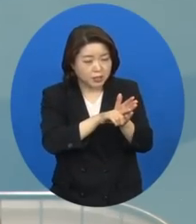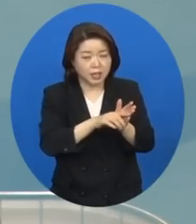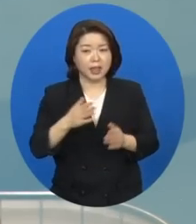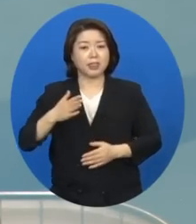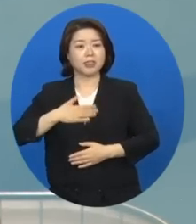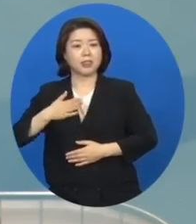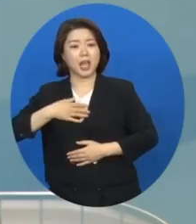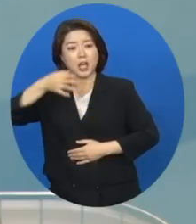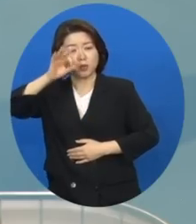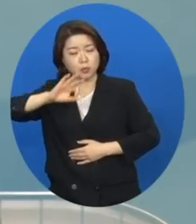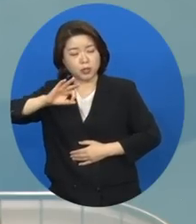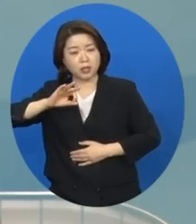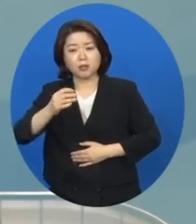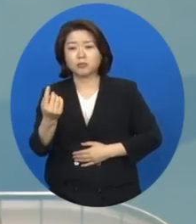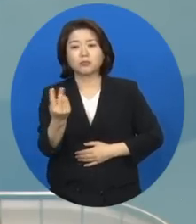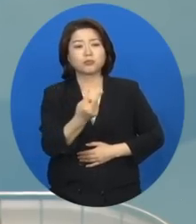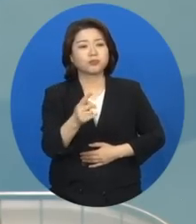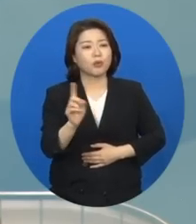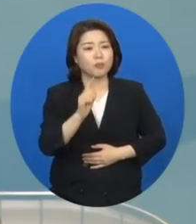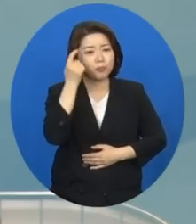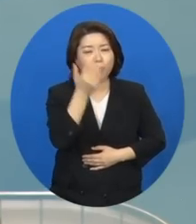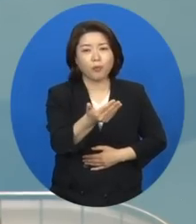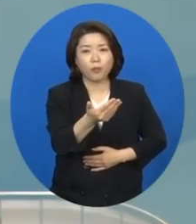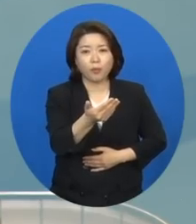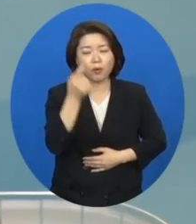했니? 물으시는 거예요.